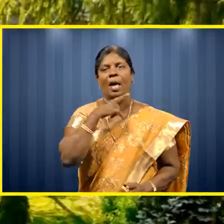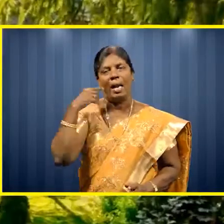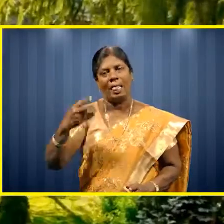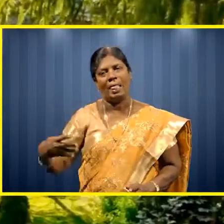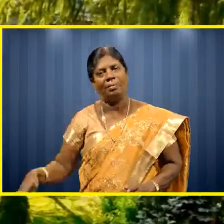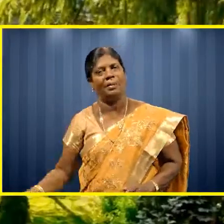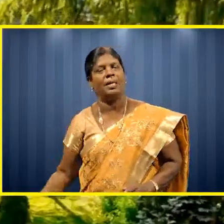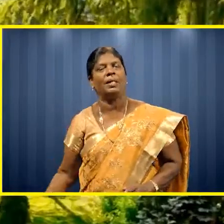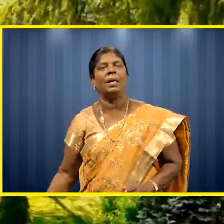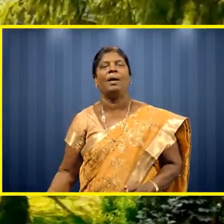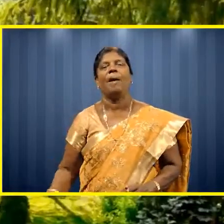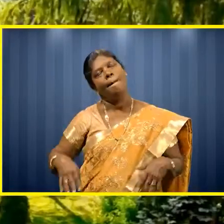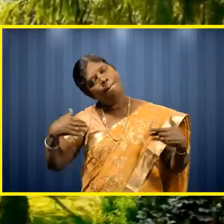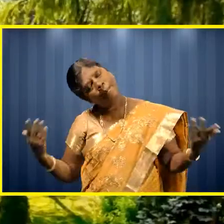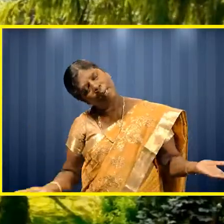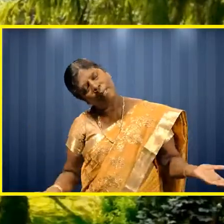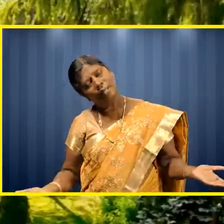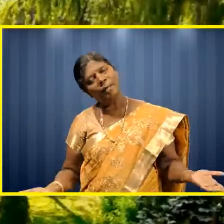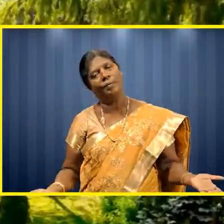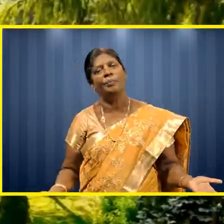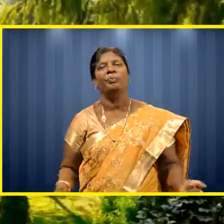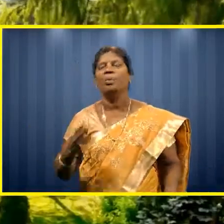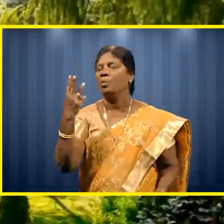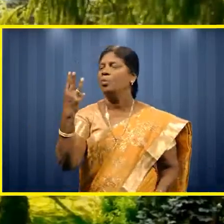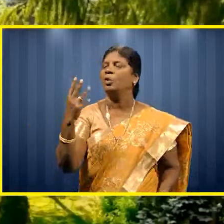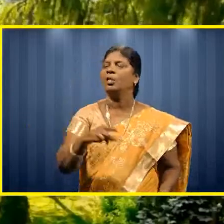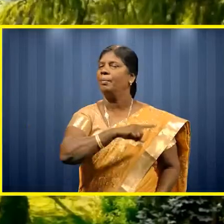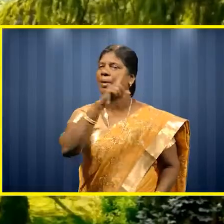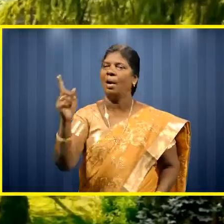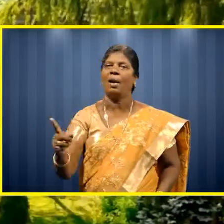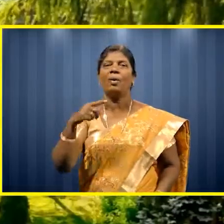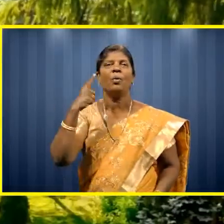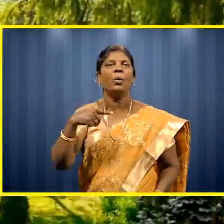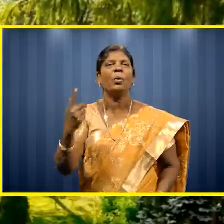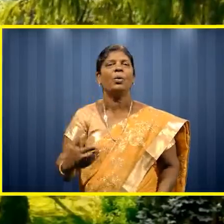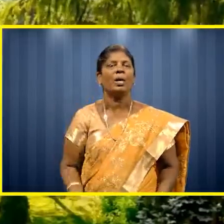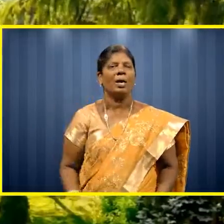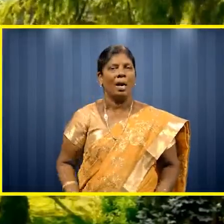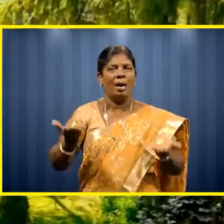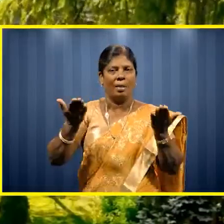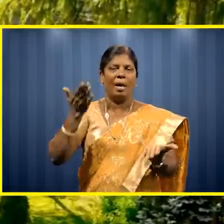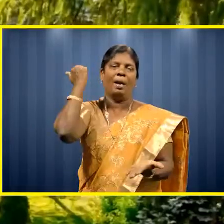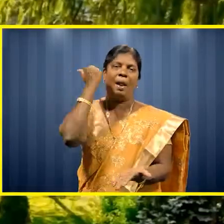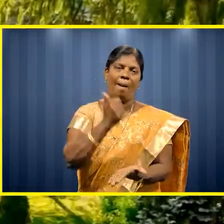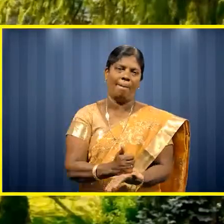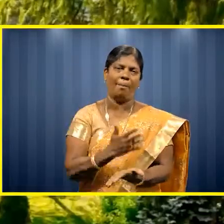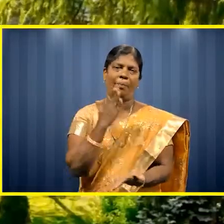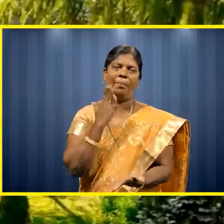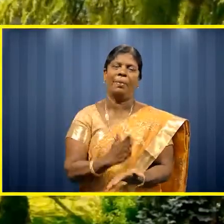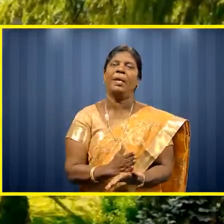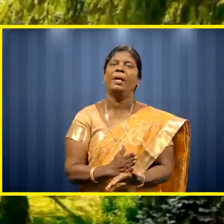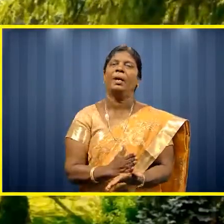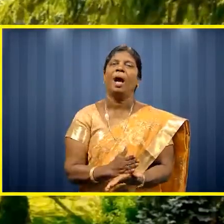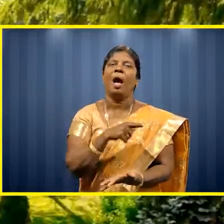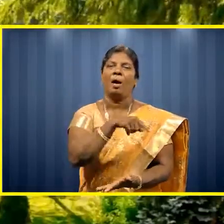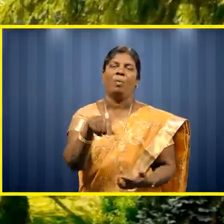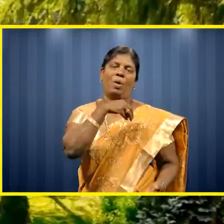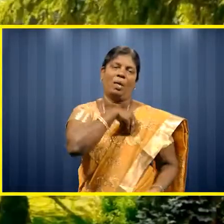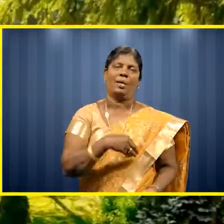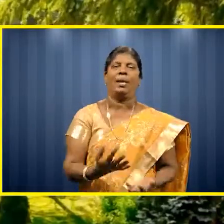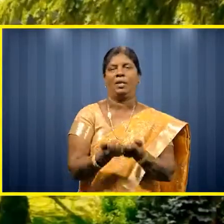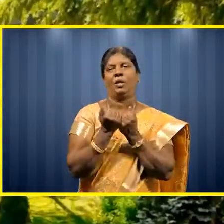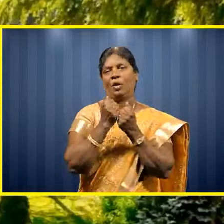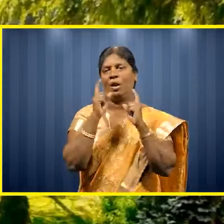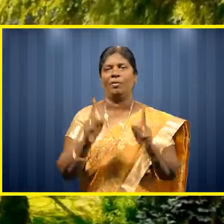பாவங்களுக்காக இரத்தம் சிந்தி மரித்து 3 உயிர்த்தெழுந்தார் என்பதை நம்பி உங்கள் உள்ளத்திலே